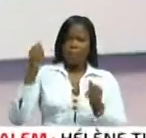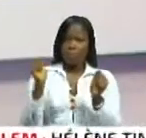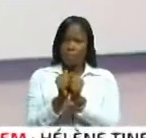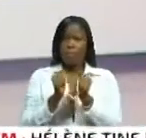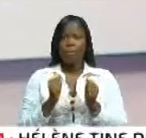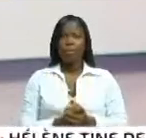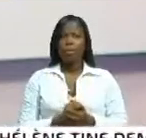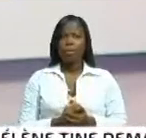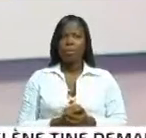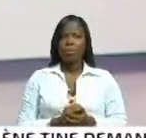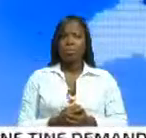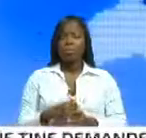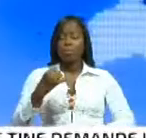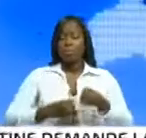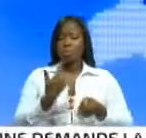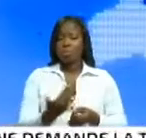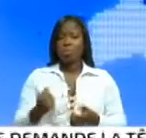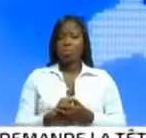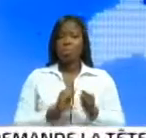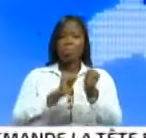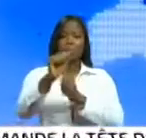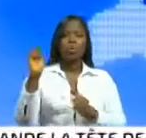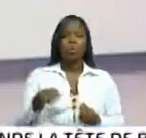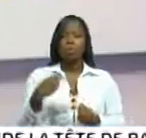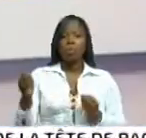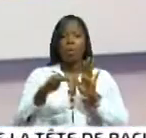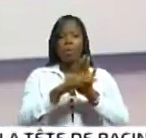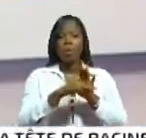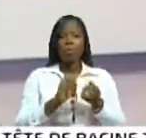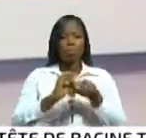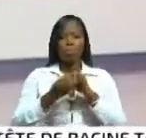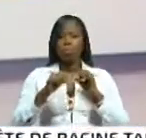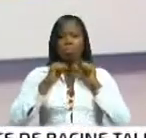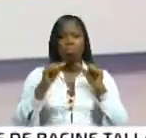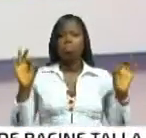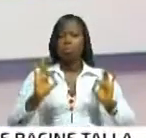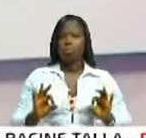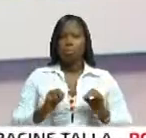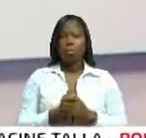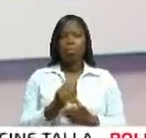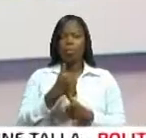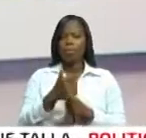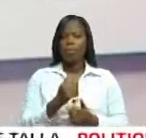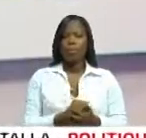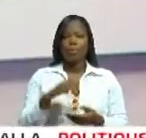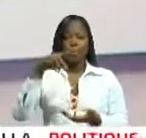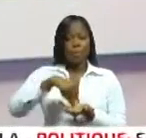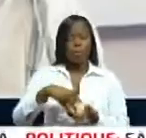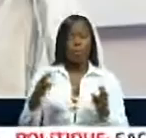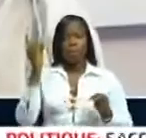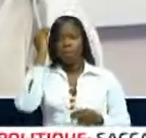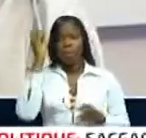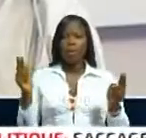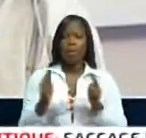si les choses s'étaient passées normalement on aurait pas pour le mollah parce que nous sommes allés tard au dakar nous devrions nous